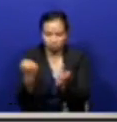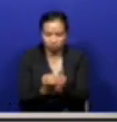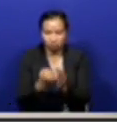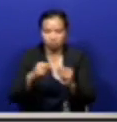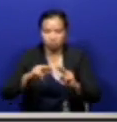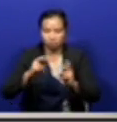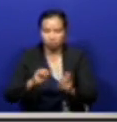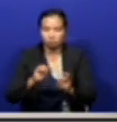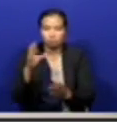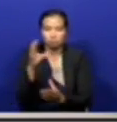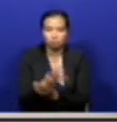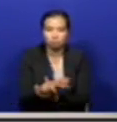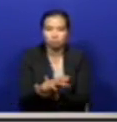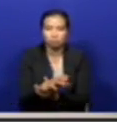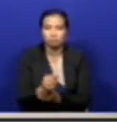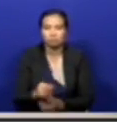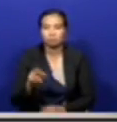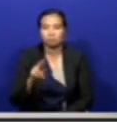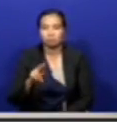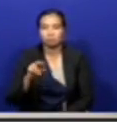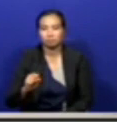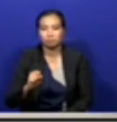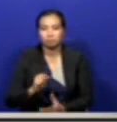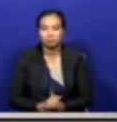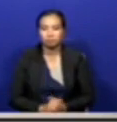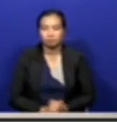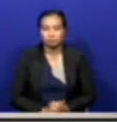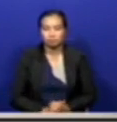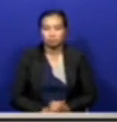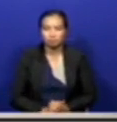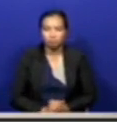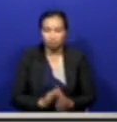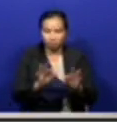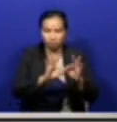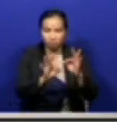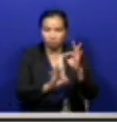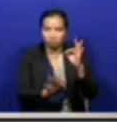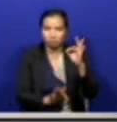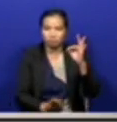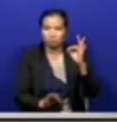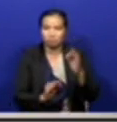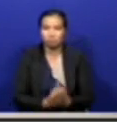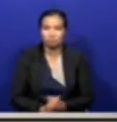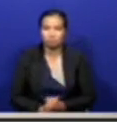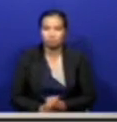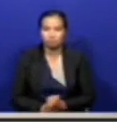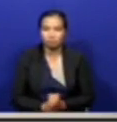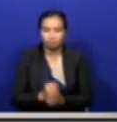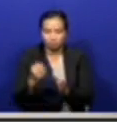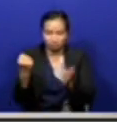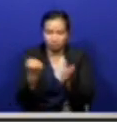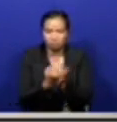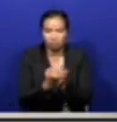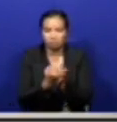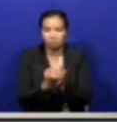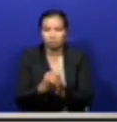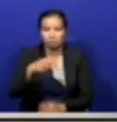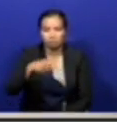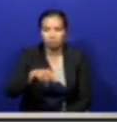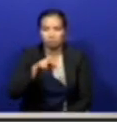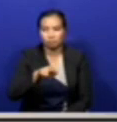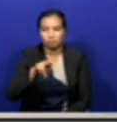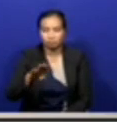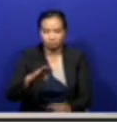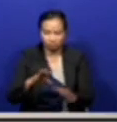ประชุมร่วมรัฐสภาแต่ผมไปดูในเนื้อหาสาระเกี่ยวกับเรื่องการตราพระราชบัญญัติที่เ